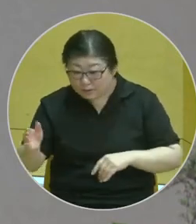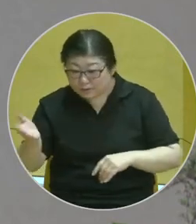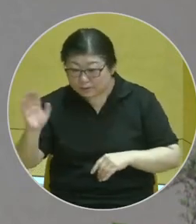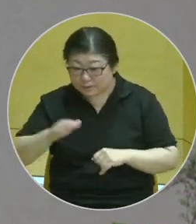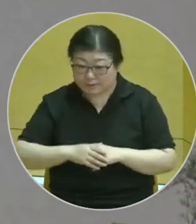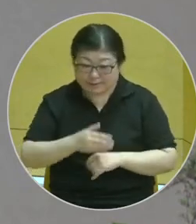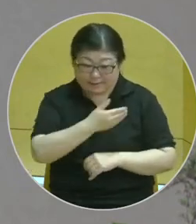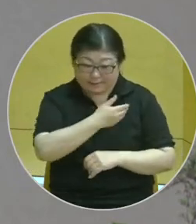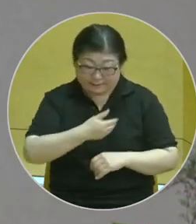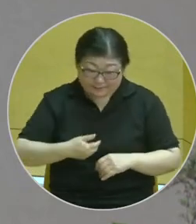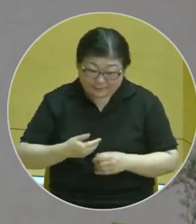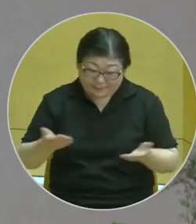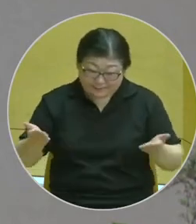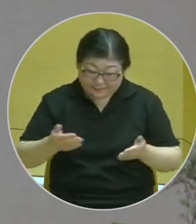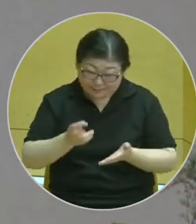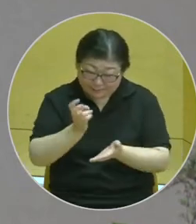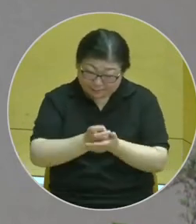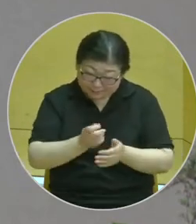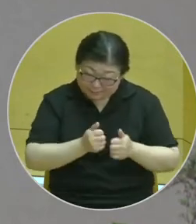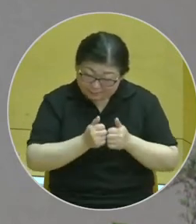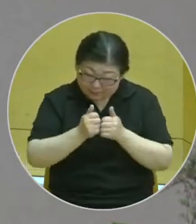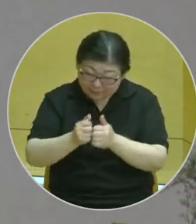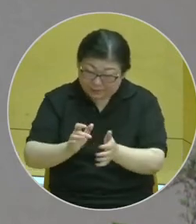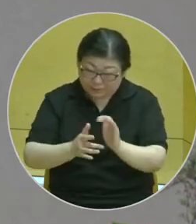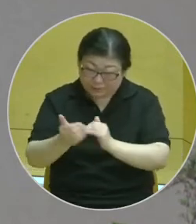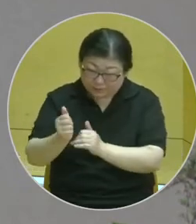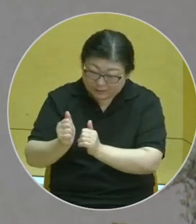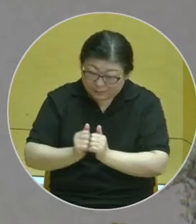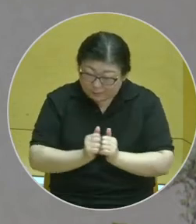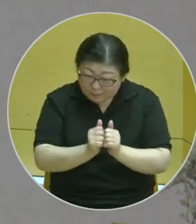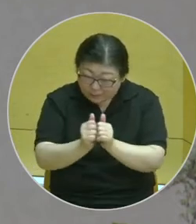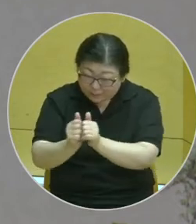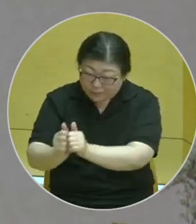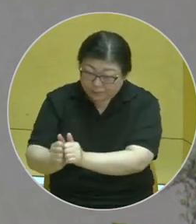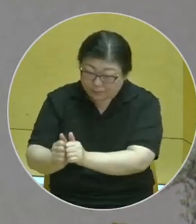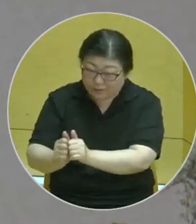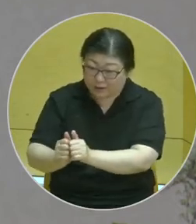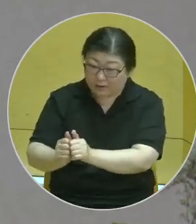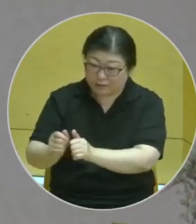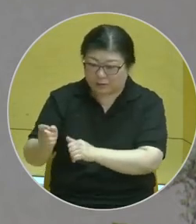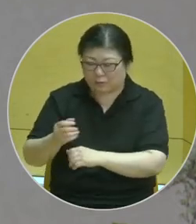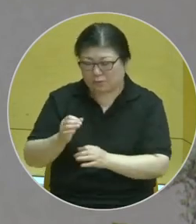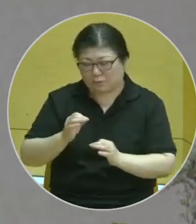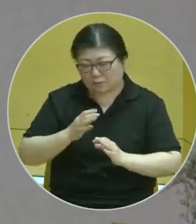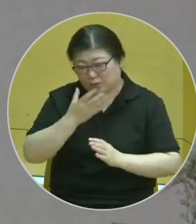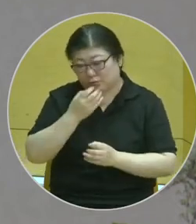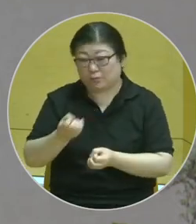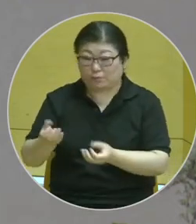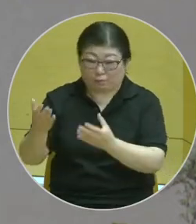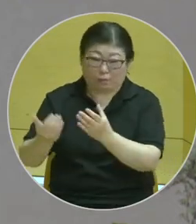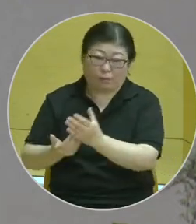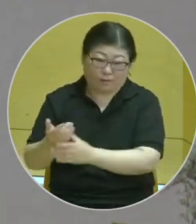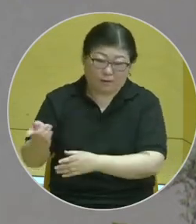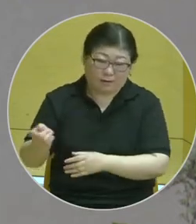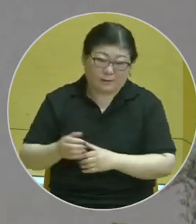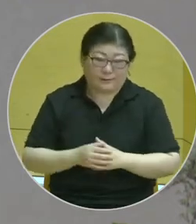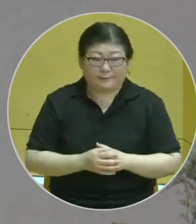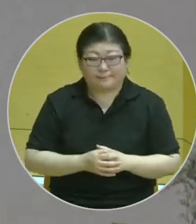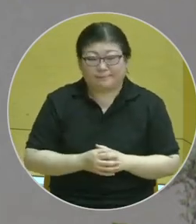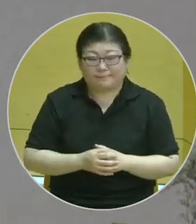됨의 길을 따라 예수님과 함께 동행 이 갔더니 그런 놀라운 축복이 기다리고 있었다는 것입니다